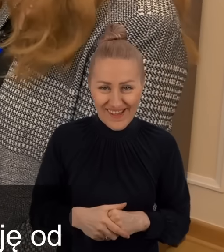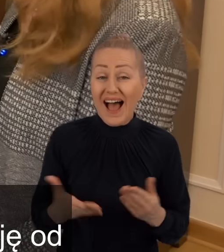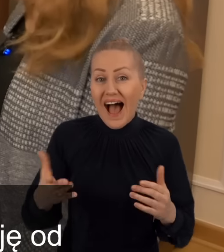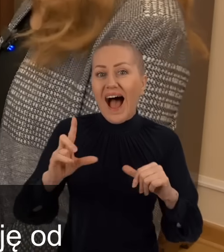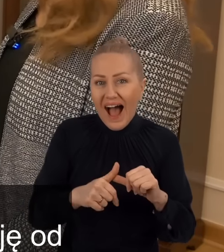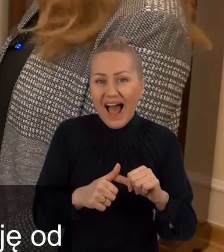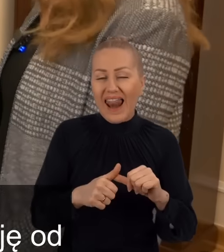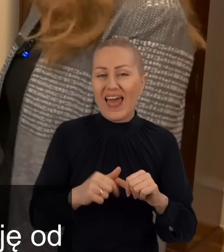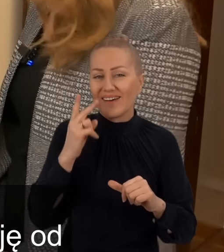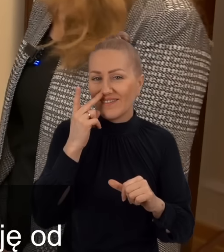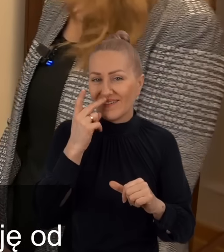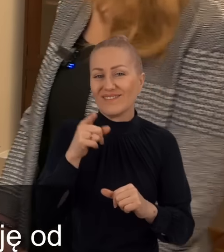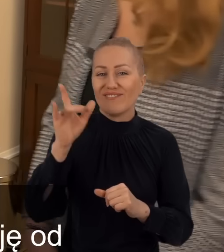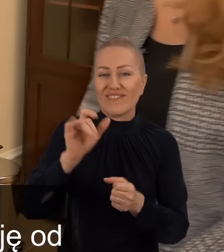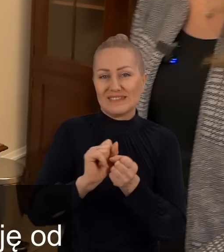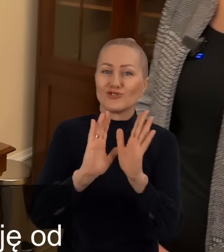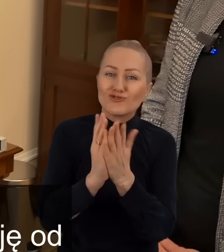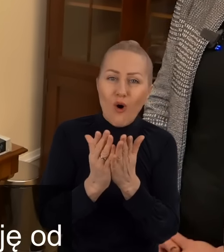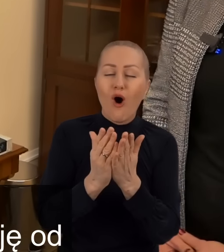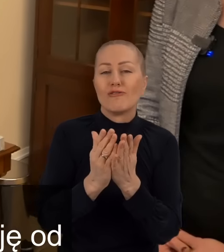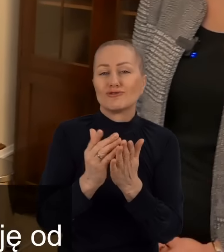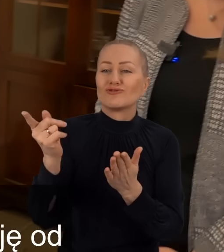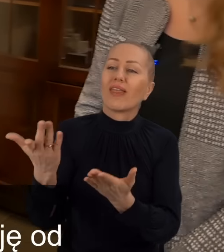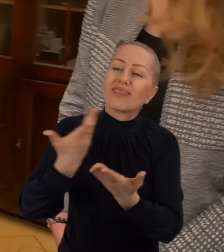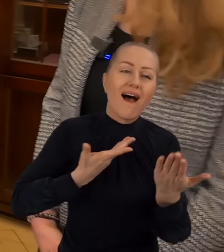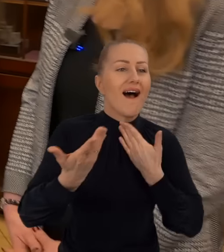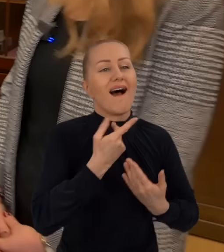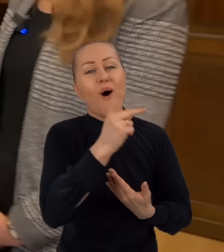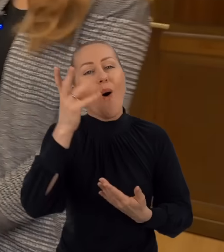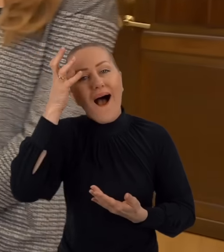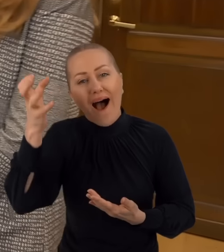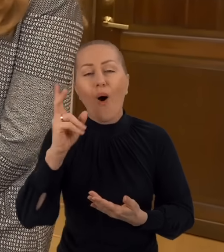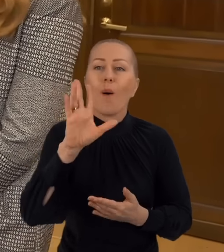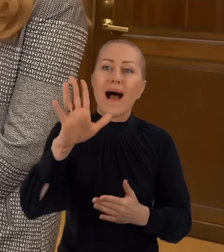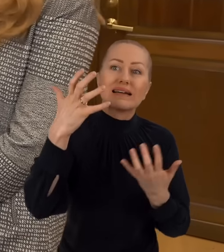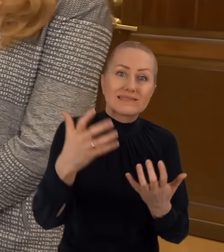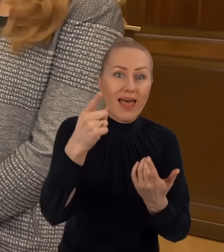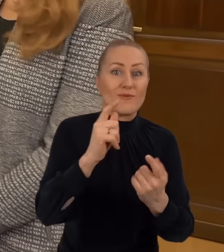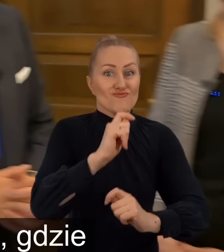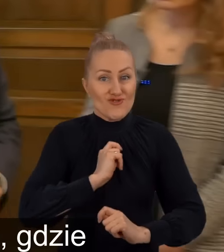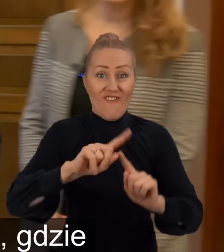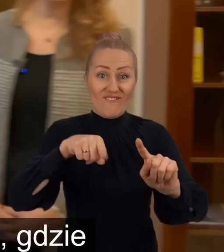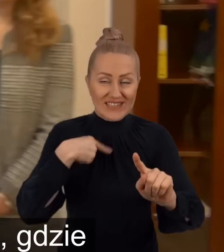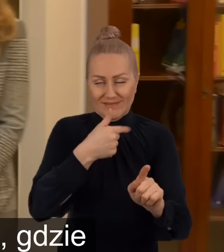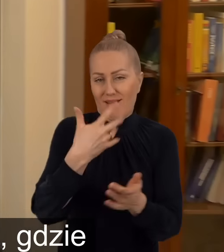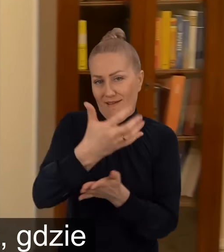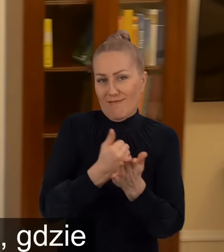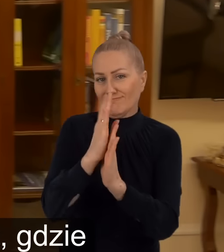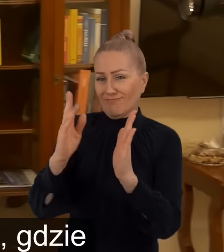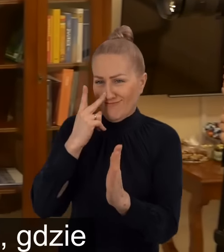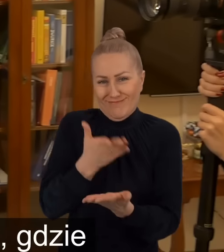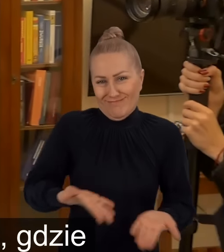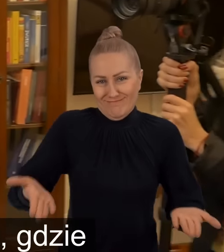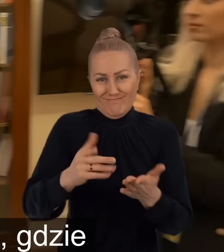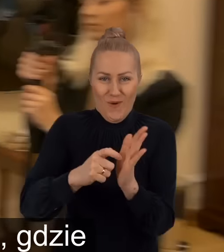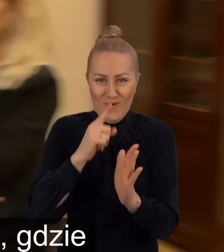W każdym razie tutaj są też te książki, które dostaję od autorów, którzy mają ochotę mi je przysłać. Także jak widzicie, skromny